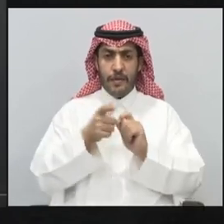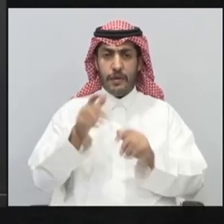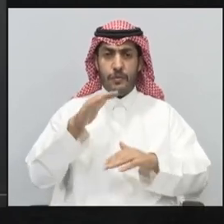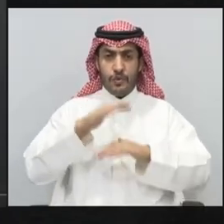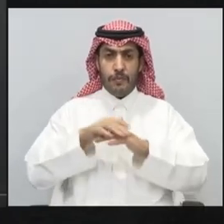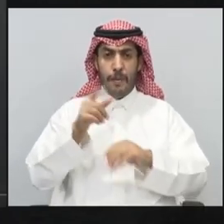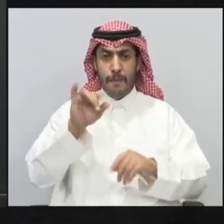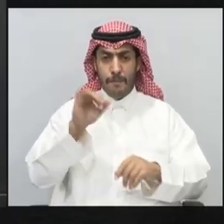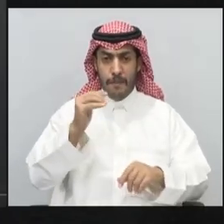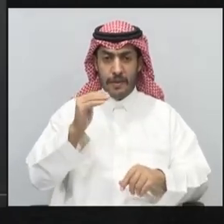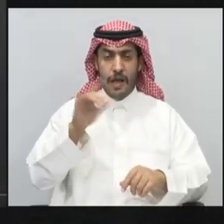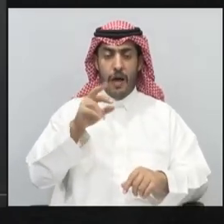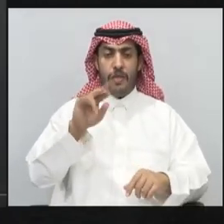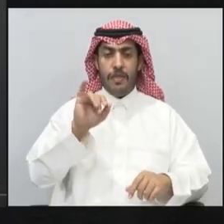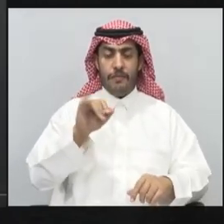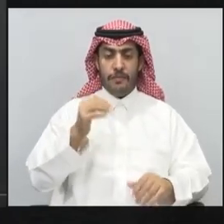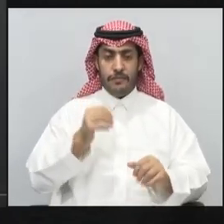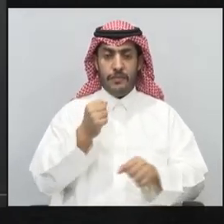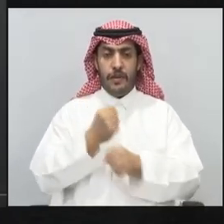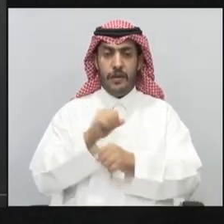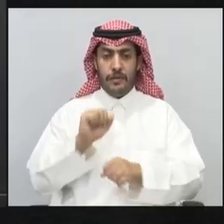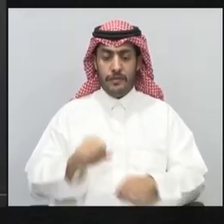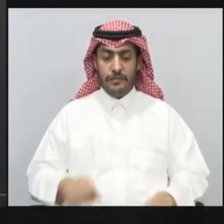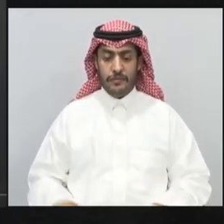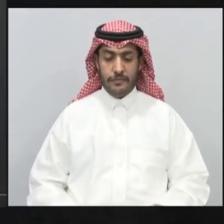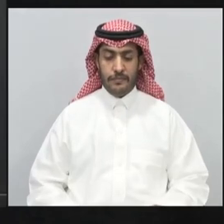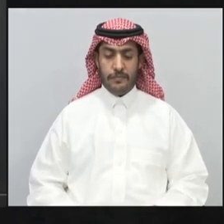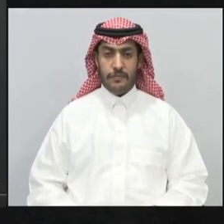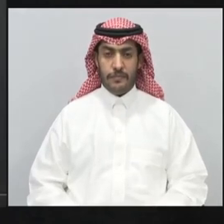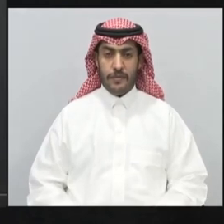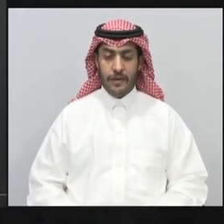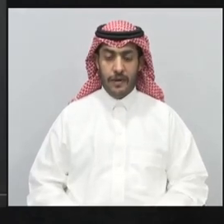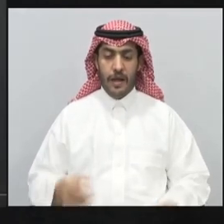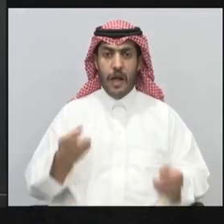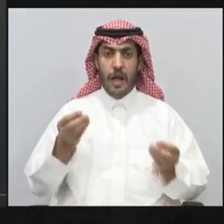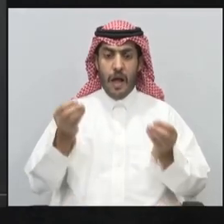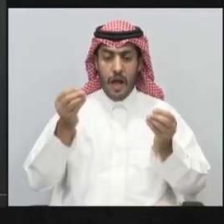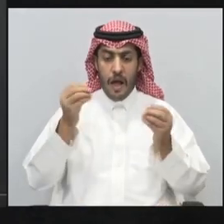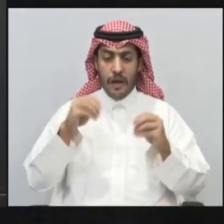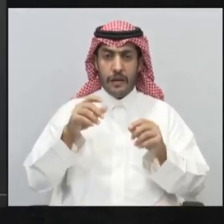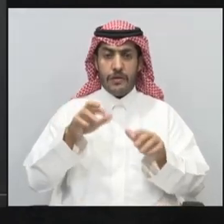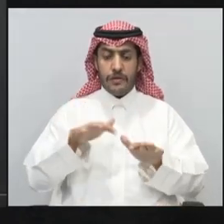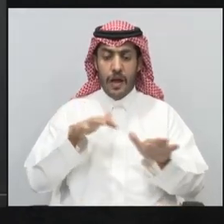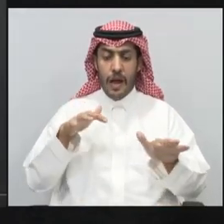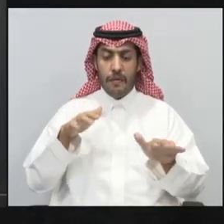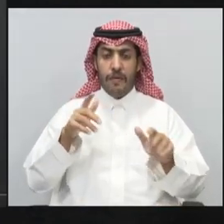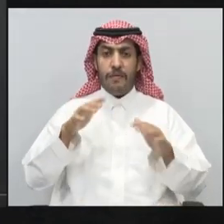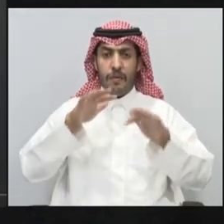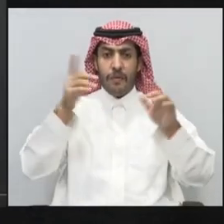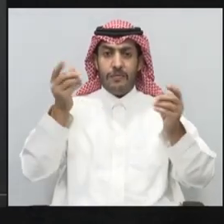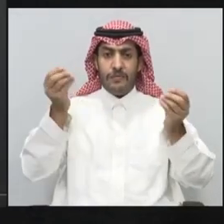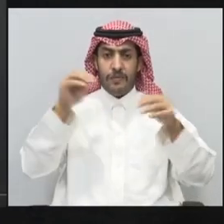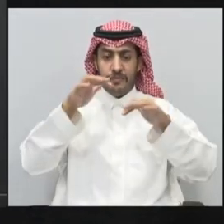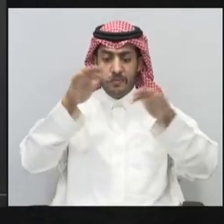لاسلوب مدح او الى اسلوبي ذم او اسلوبي ذم لاحظ هذه العباره ادت ازدحام الفضاء بالاقمار الصناعيه والمحطات